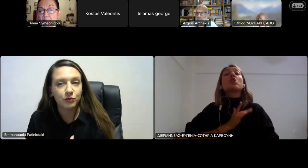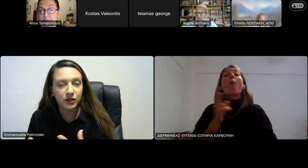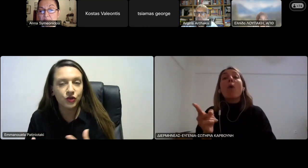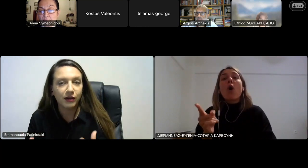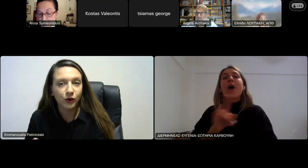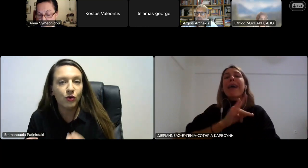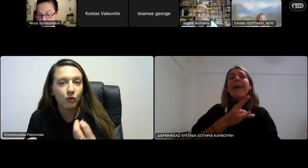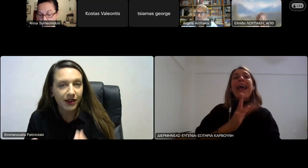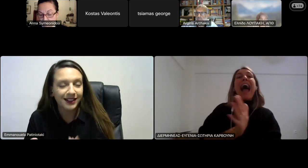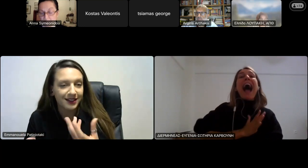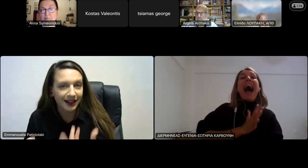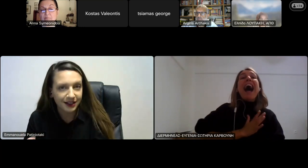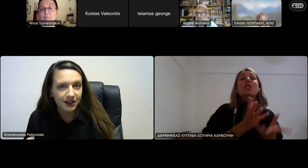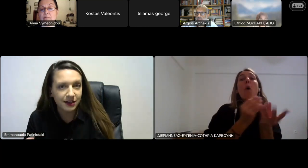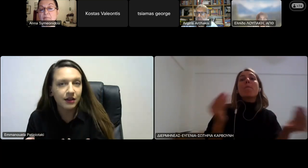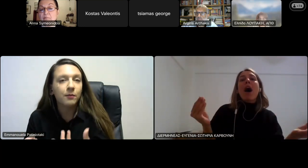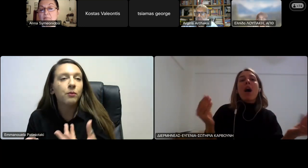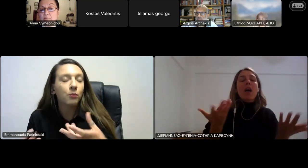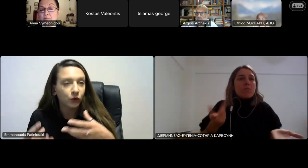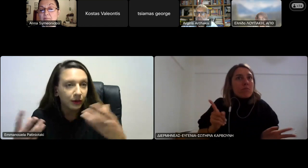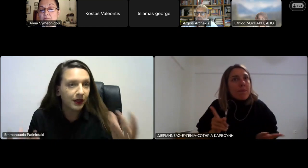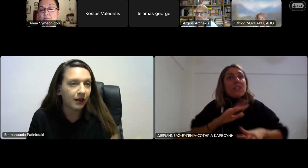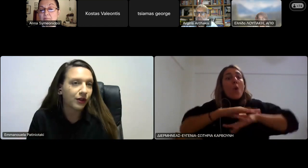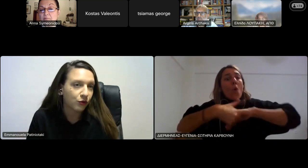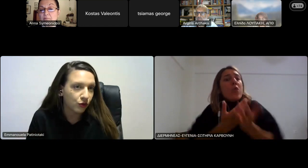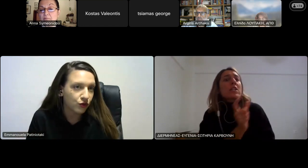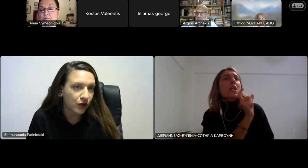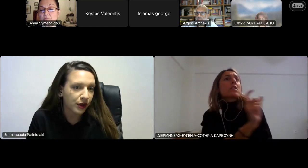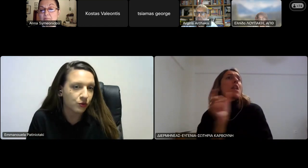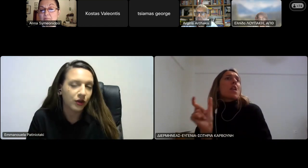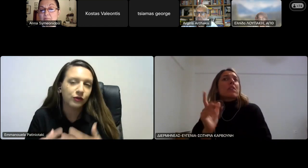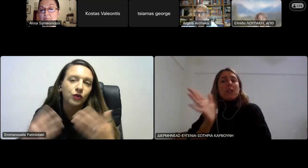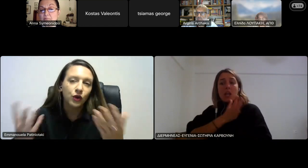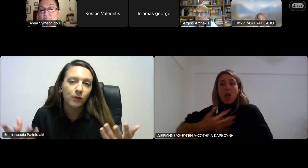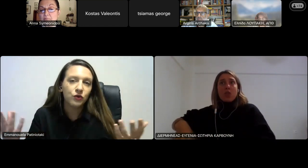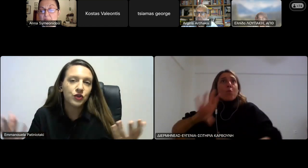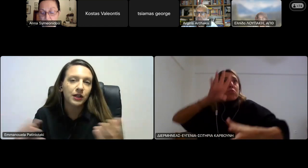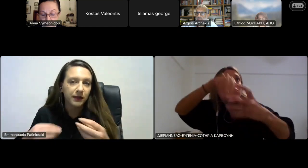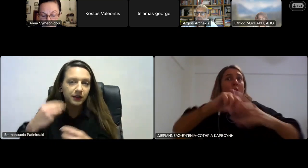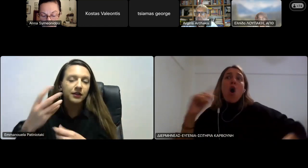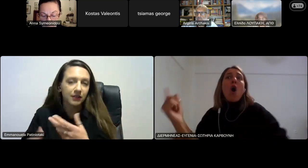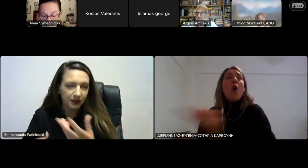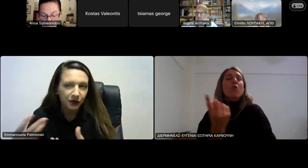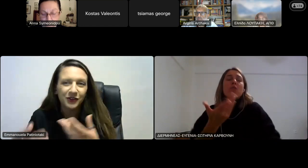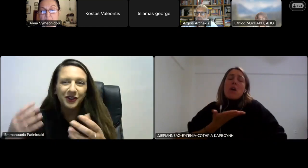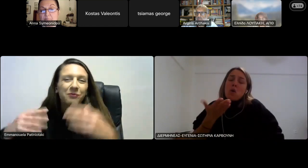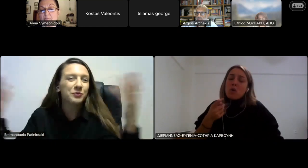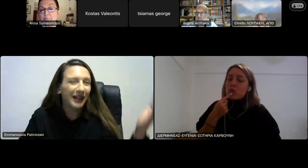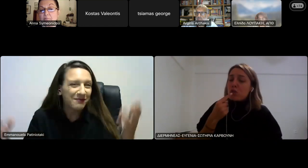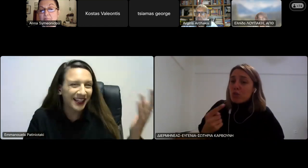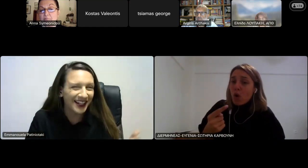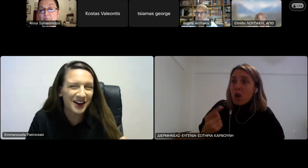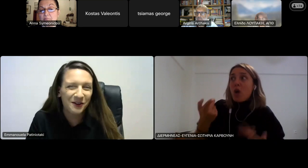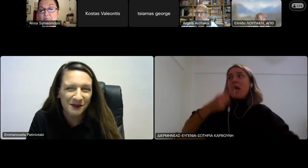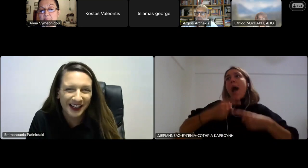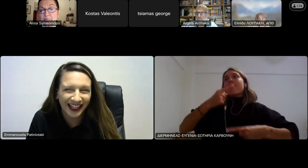Θα προσπαθήσω να βρω ουδέτερες λέξεις που μπορούν να περιλαμβάνουν όλους τους ανθρώπους. Και αυτό το λέω απλώς για να μην θεωρείτε ότι απλώς